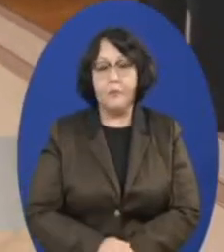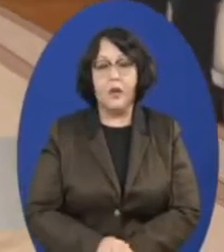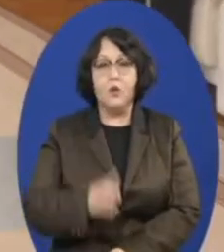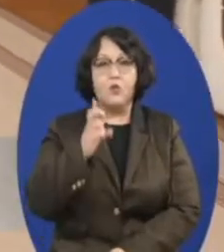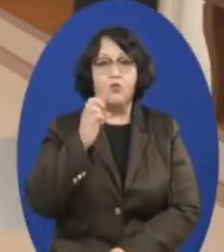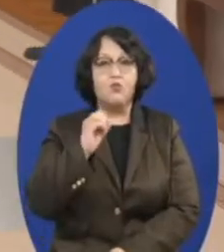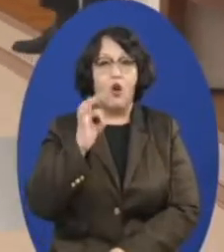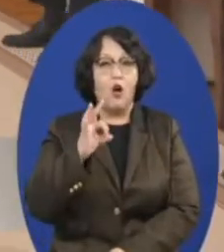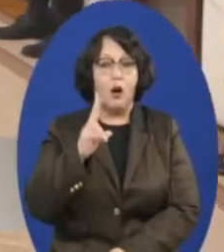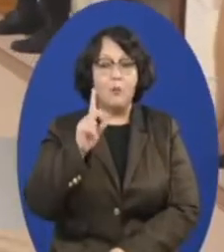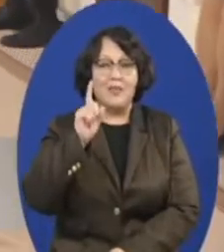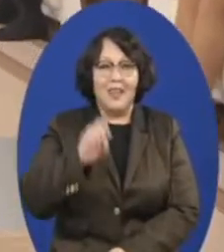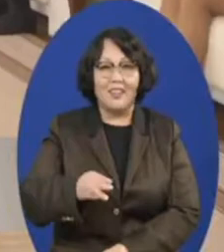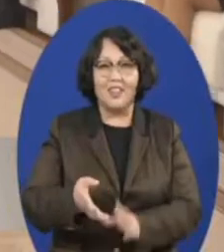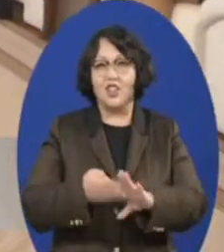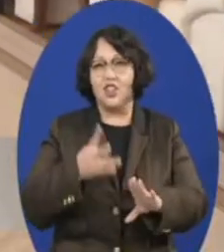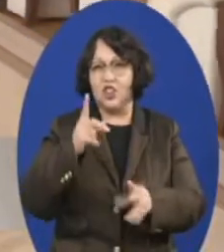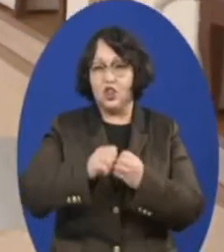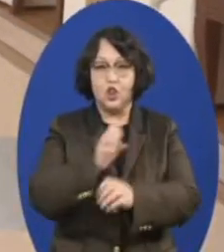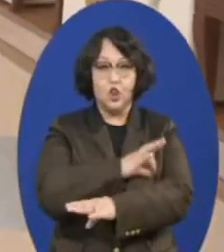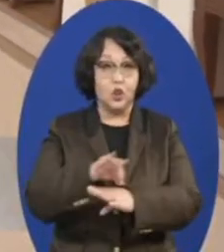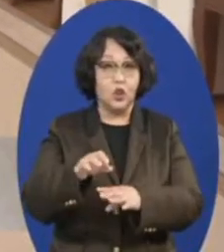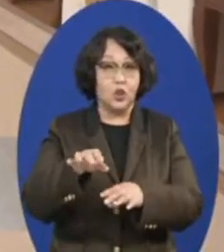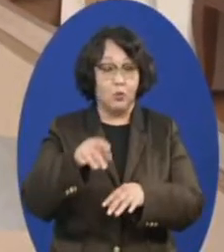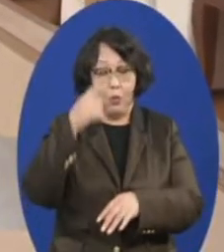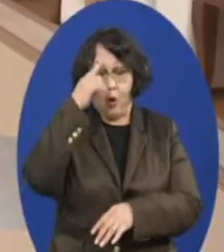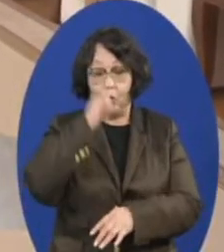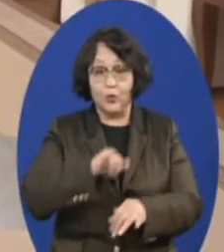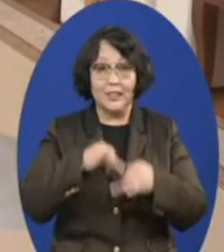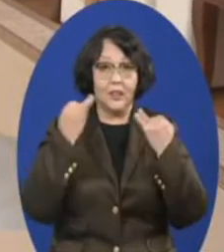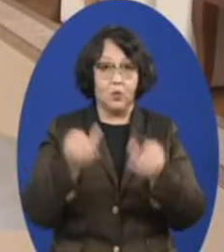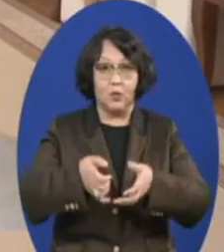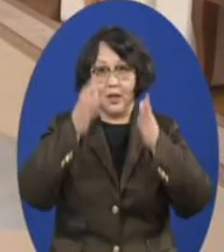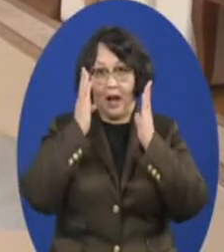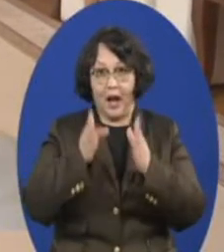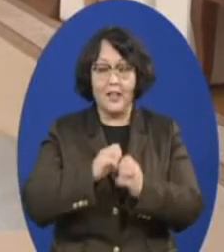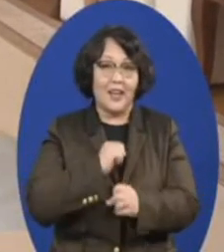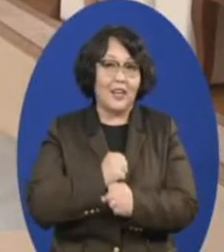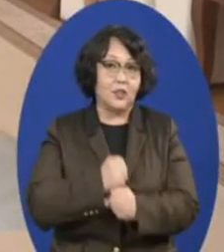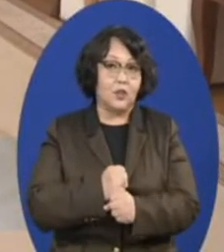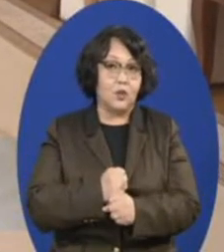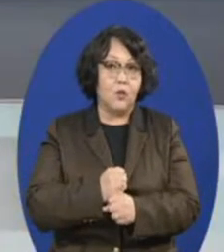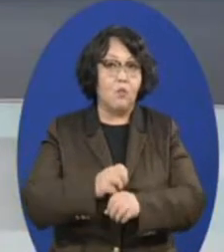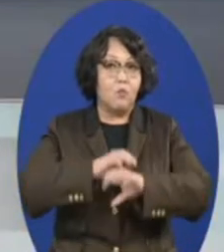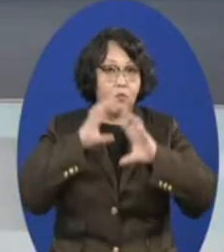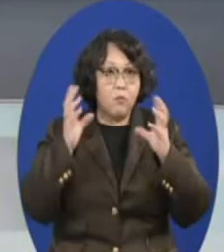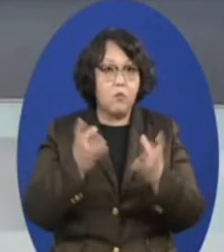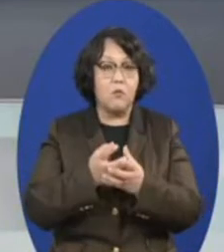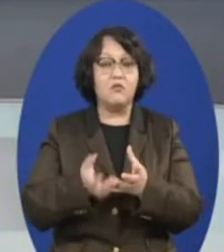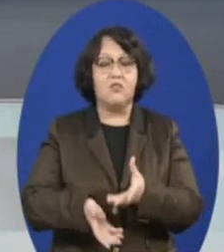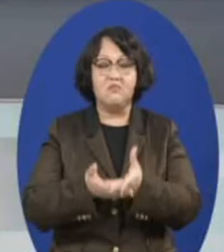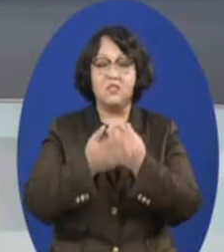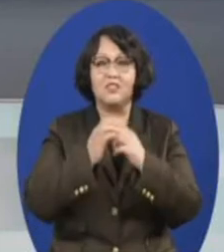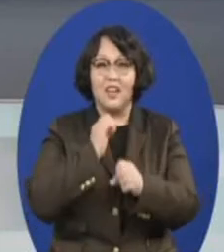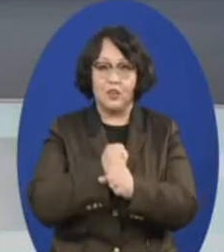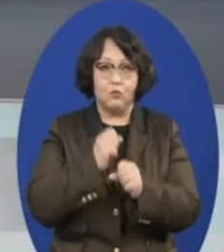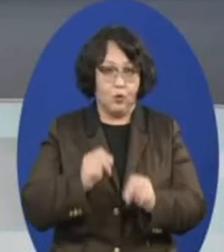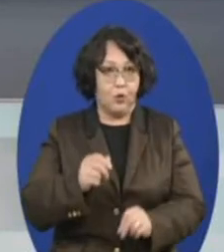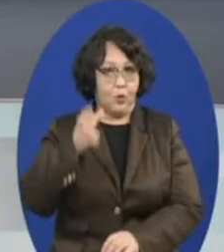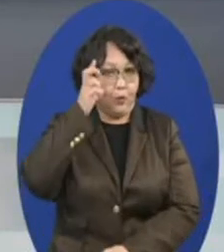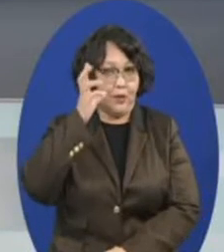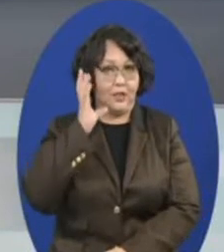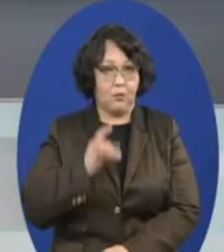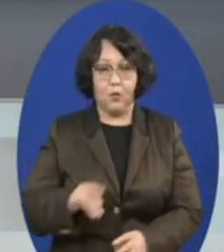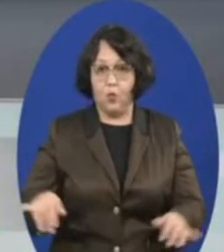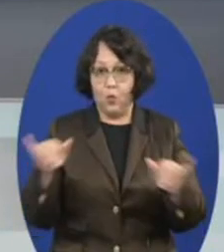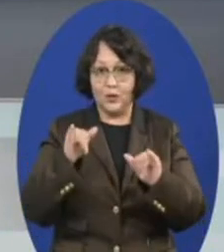хэлэхдээ биокомбинатыг шинжлэх төслийн үйл ажиллагаанд Монгол улсын их хурлын зүгээс чухалчлан анхаарч бүх талаараа дэмжин ажиллах болно. Мөн